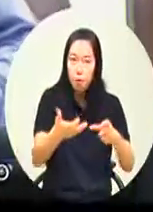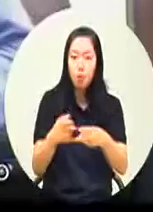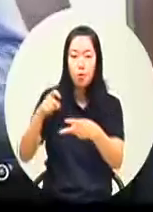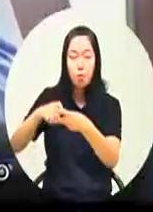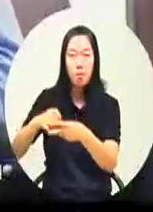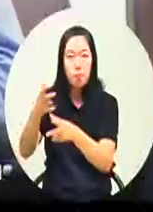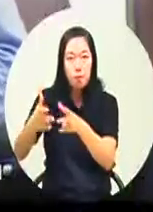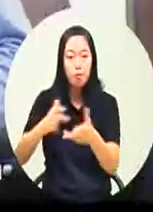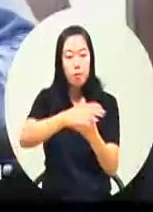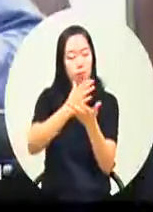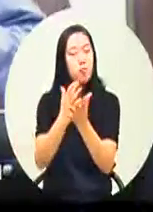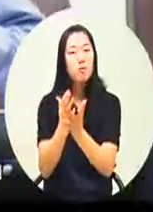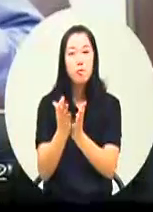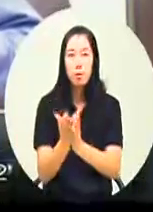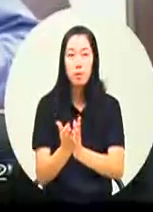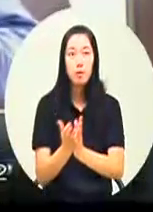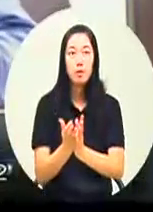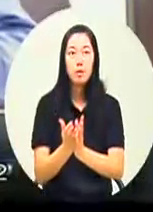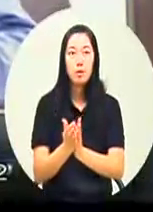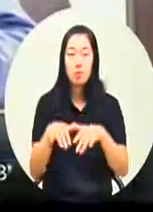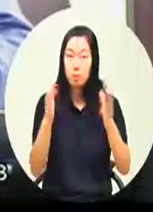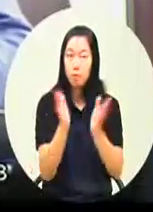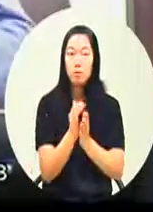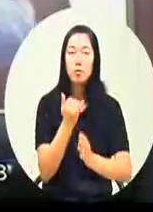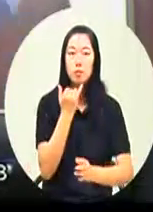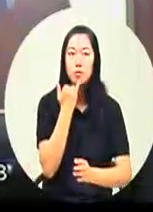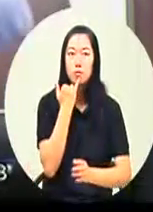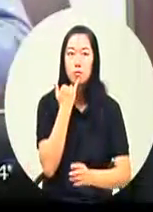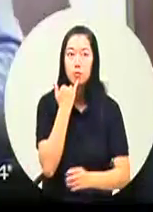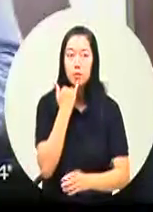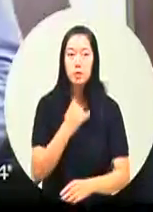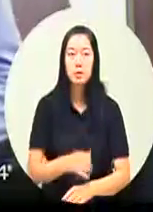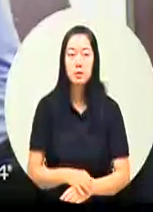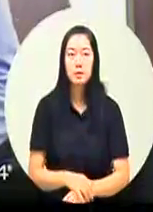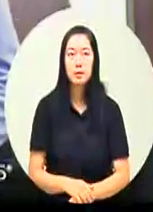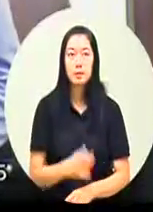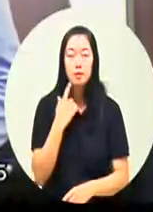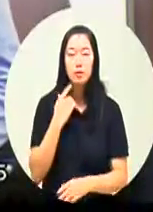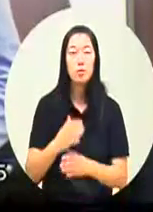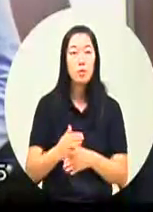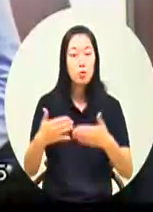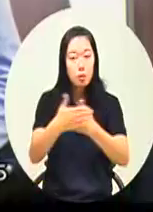型的或工业区里面的，只要经过交通局的